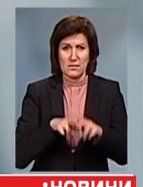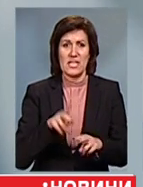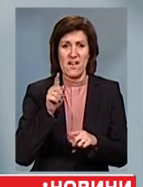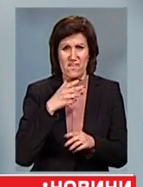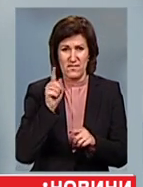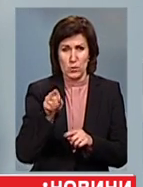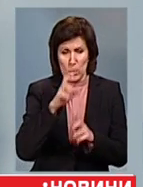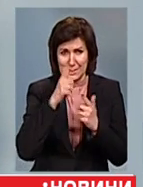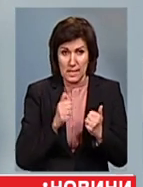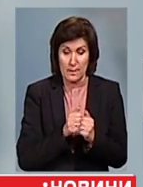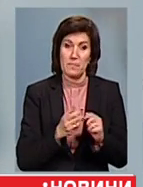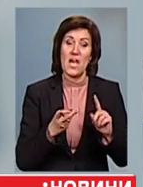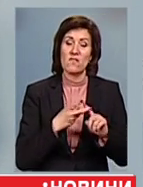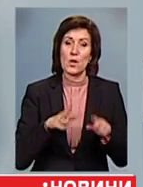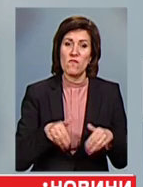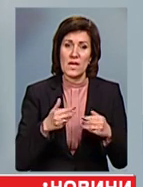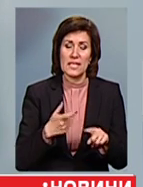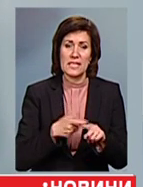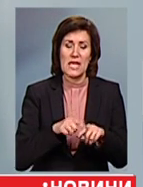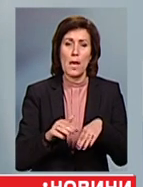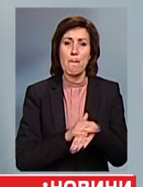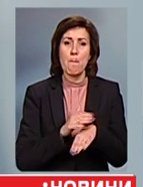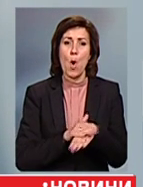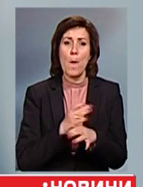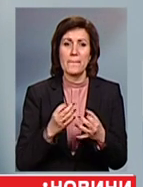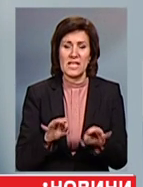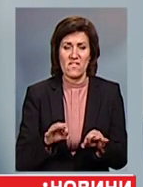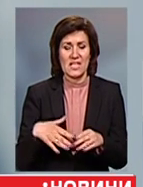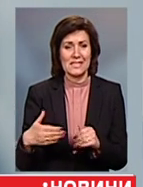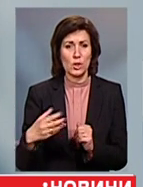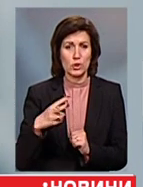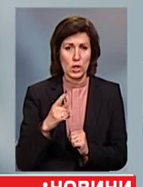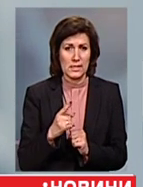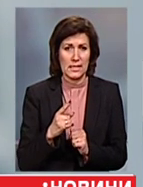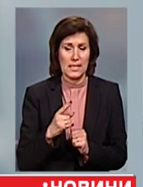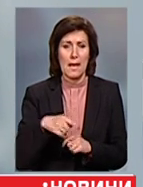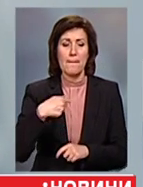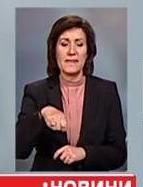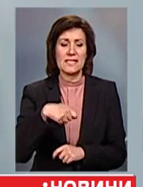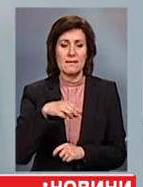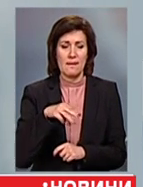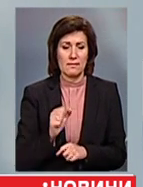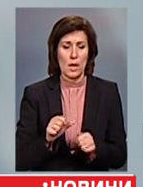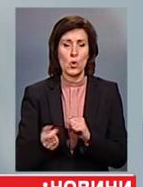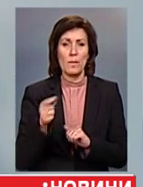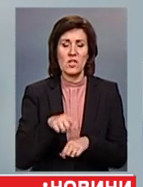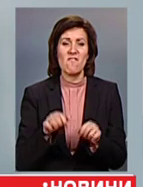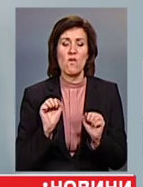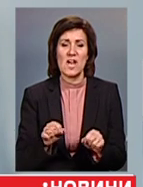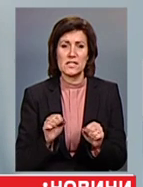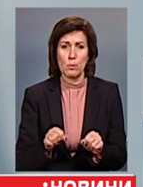стране. Второй вариант – это помилование со стороны президента. Кроме того,